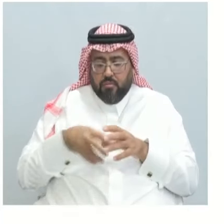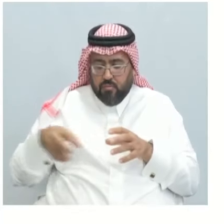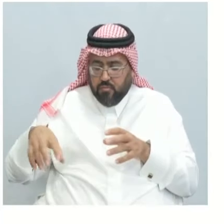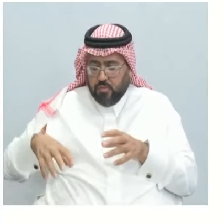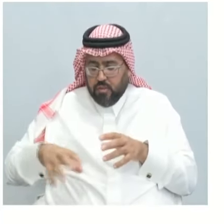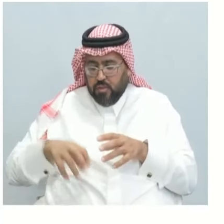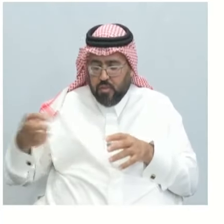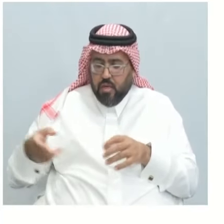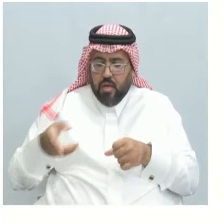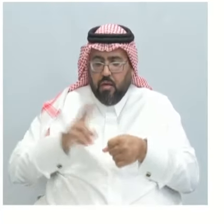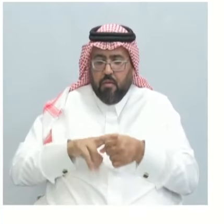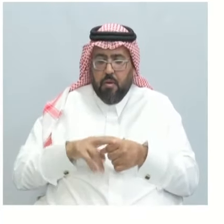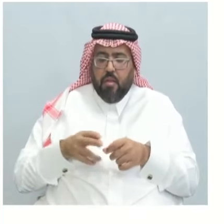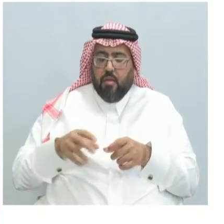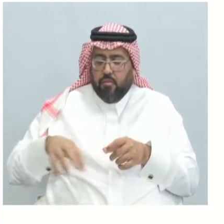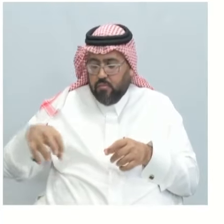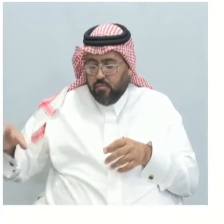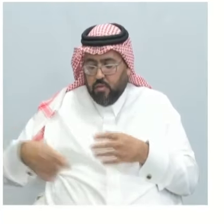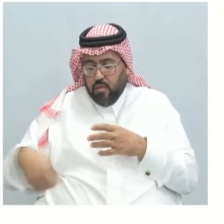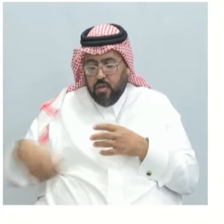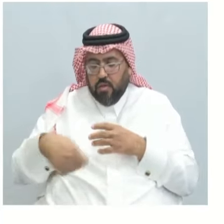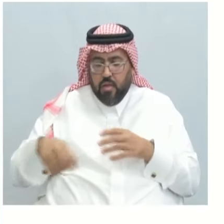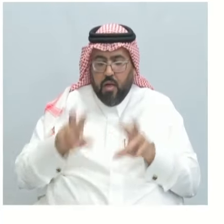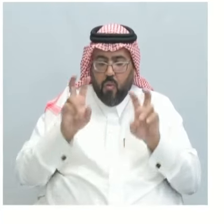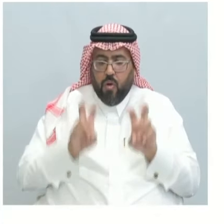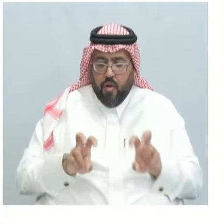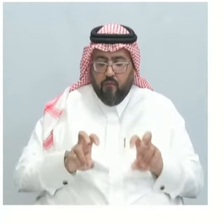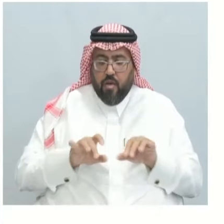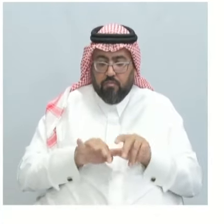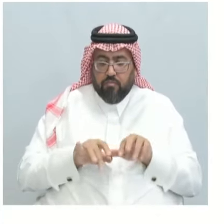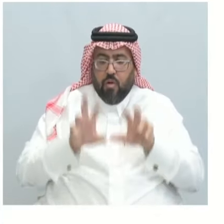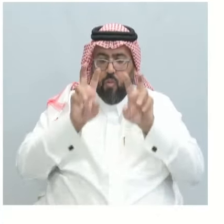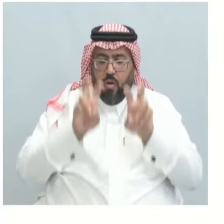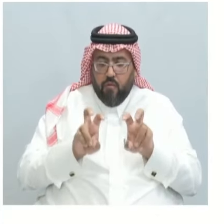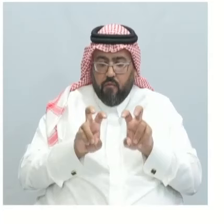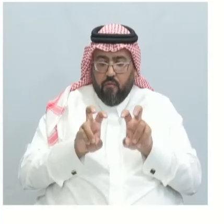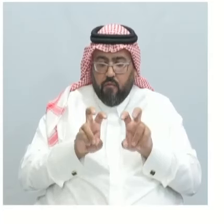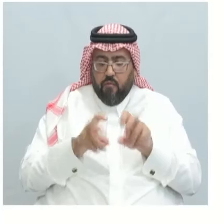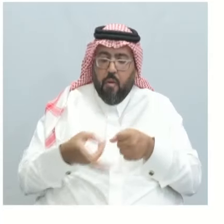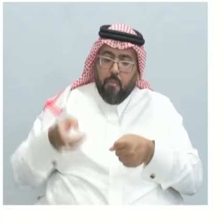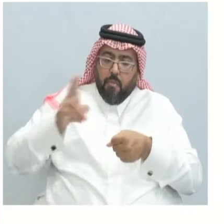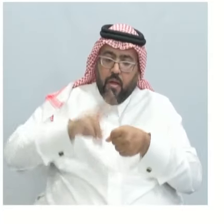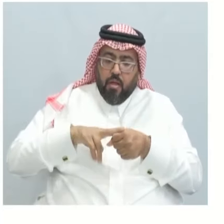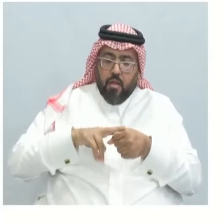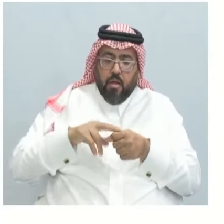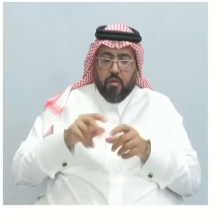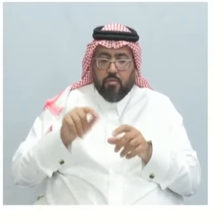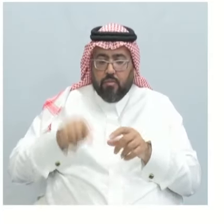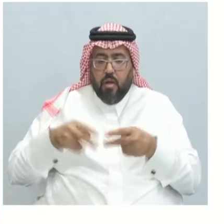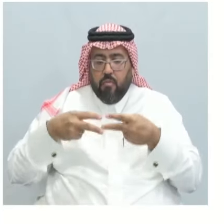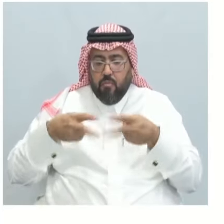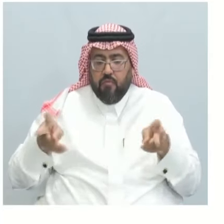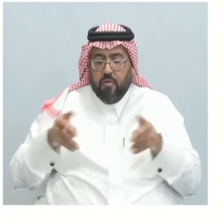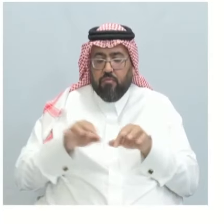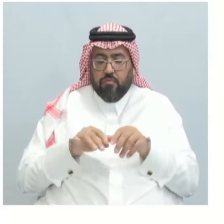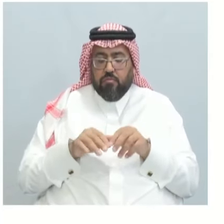وحاول مره اخرى اوقف تشغيل الحاسب ثم شغله مره اخرى لمعرفه هل ما